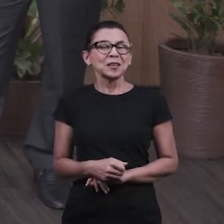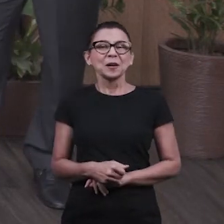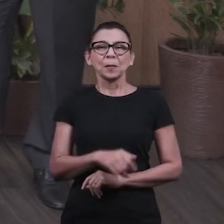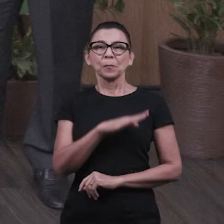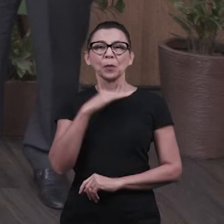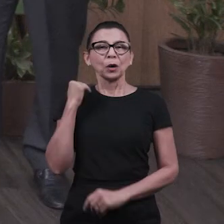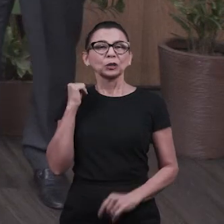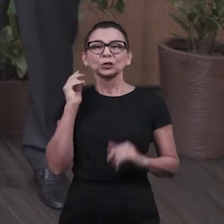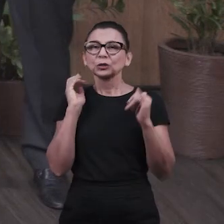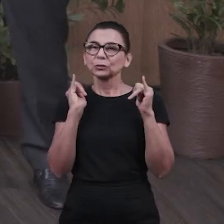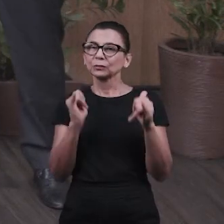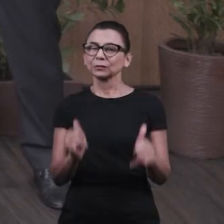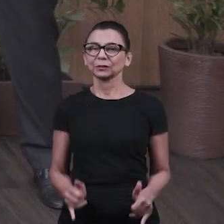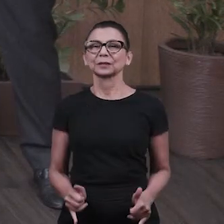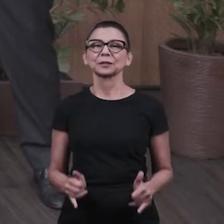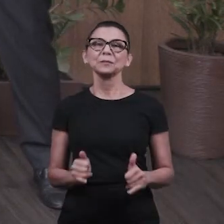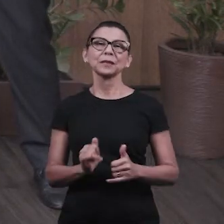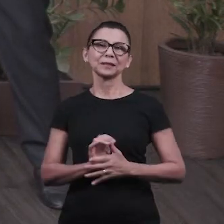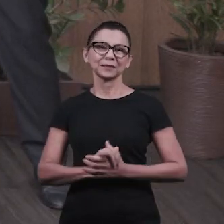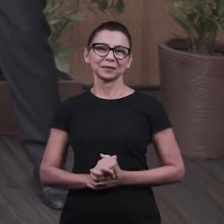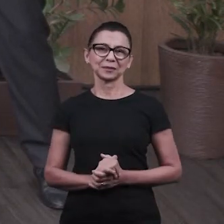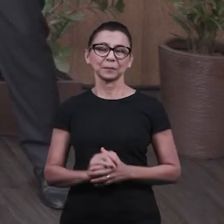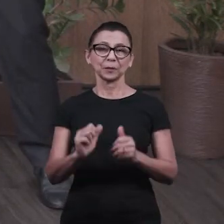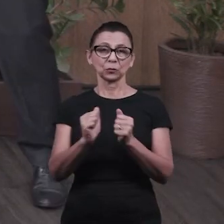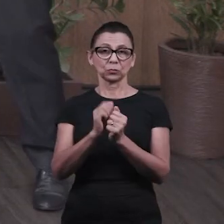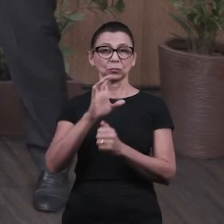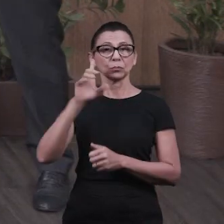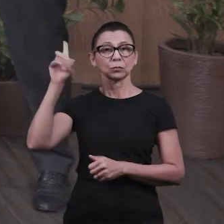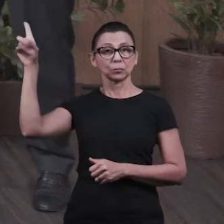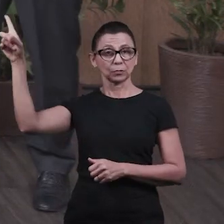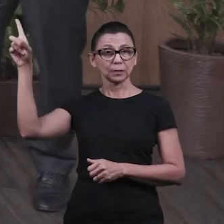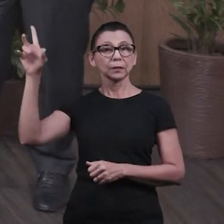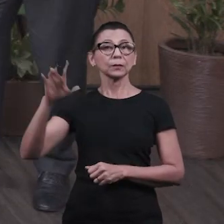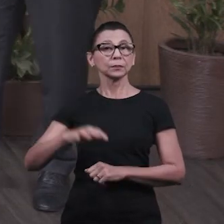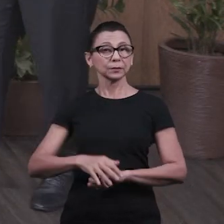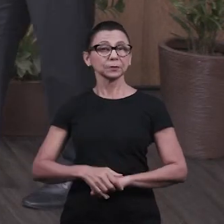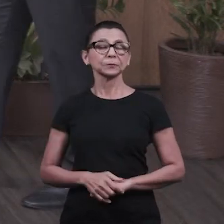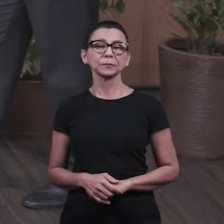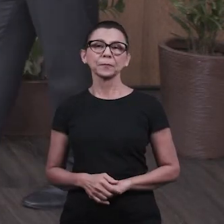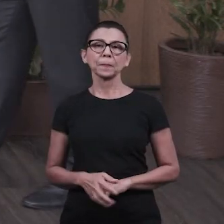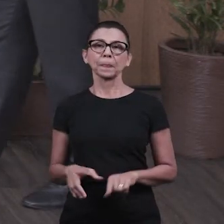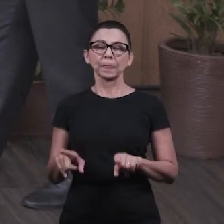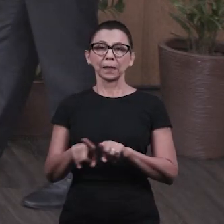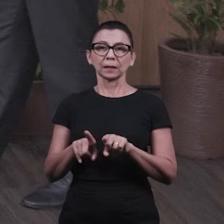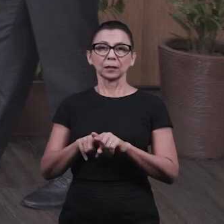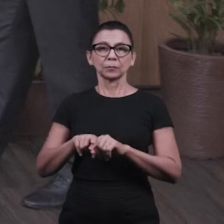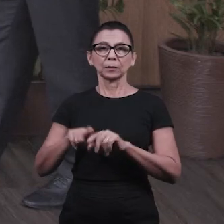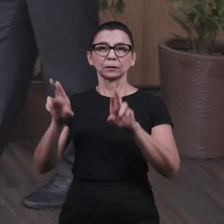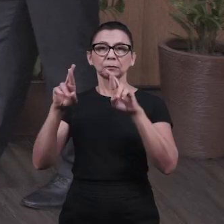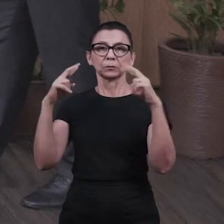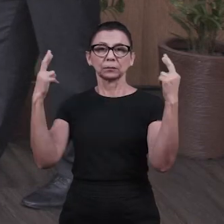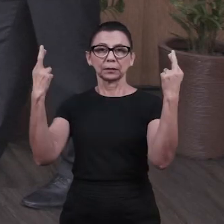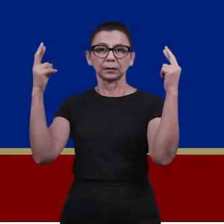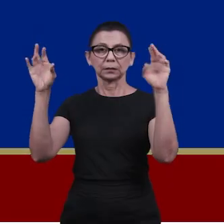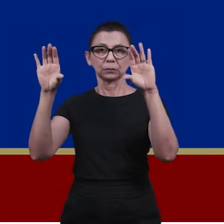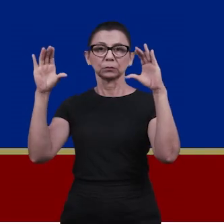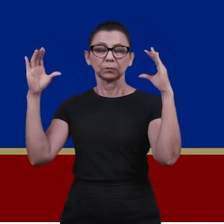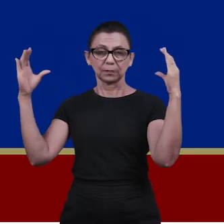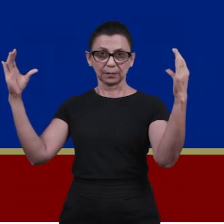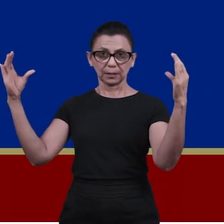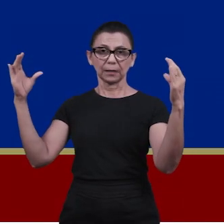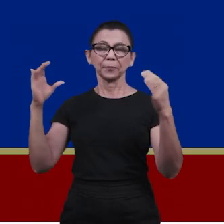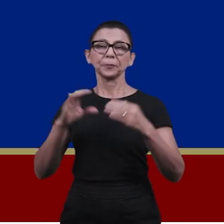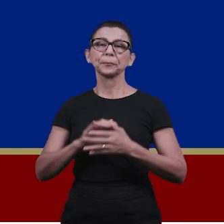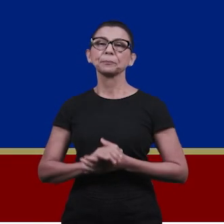toujours, avec Dieu Tout-Puissant. Gloire à Dieu. Et aussi, dans le royaume des cieux, il se trouve ici dans